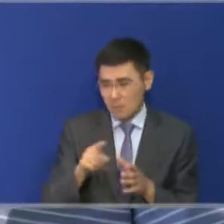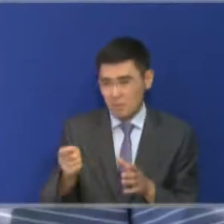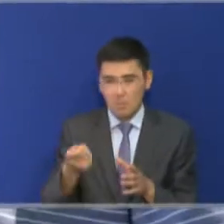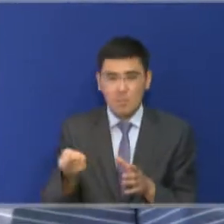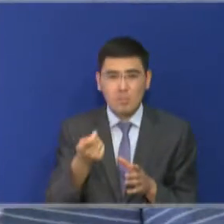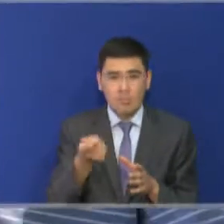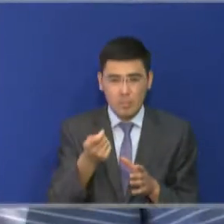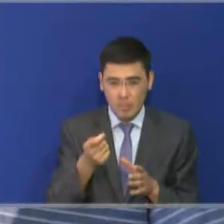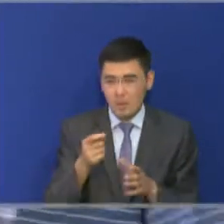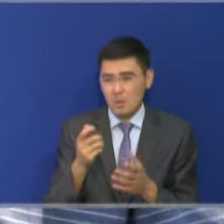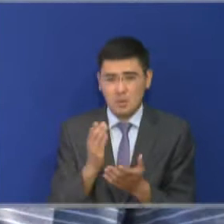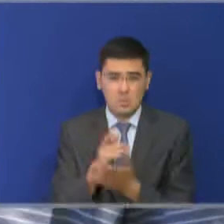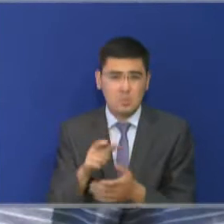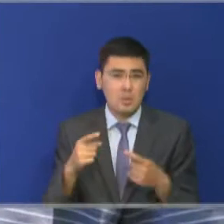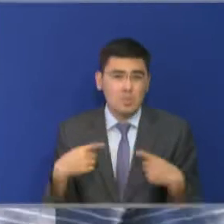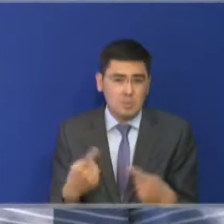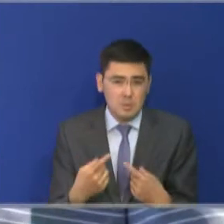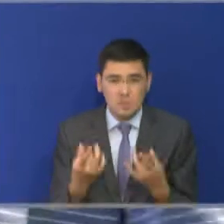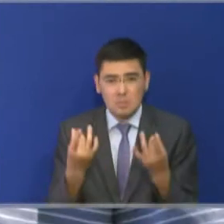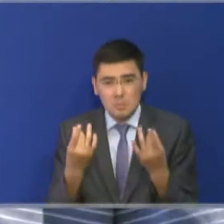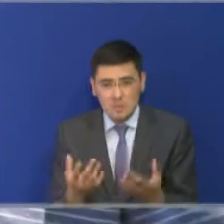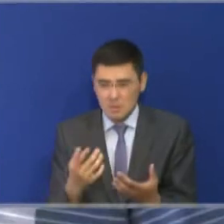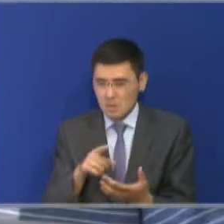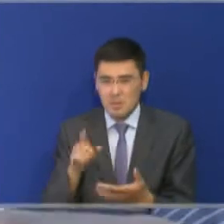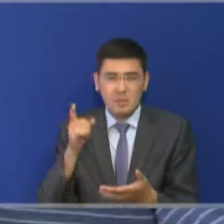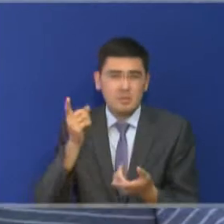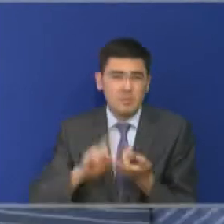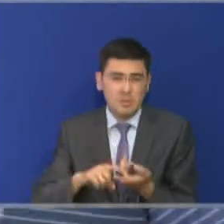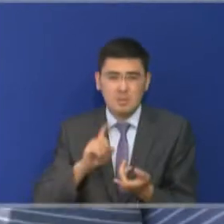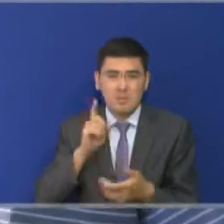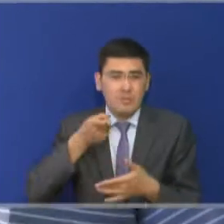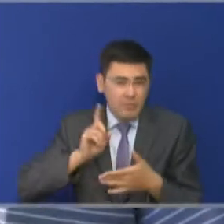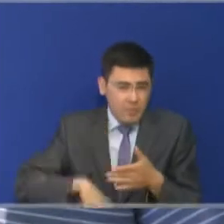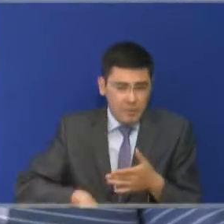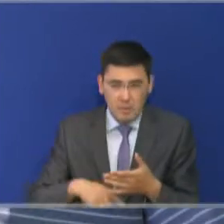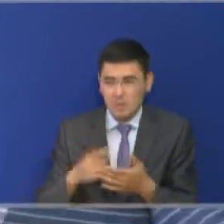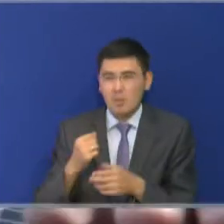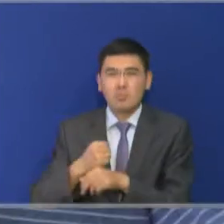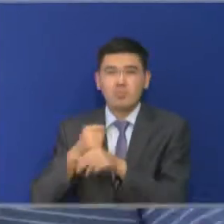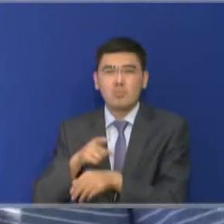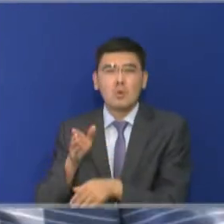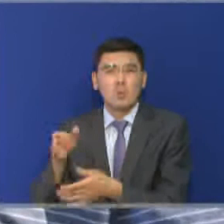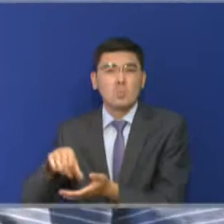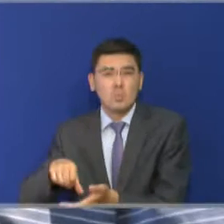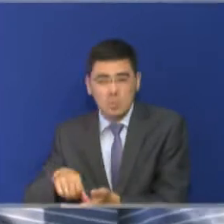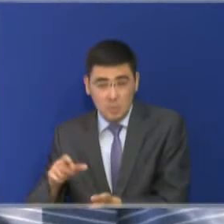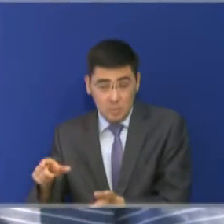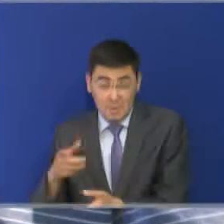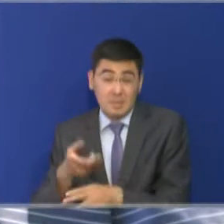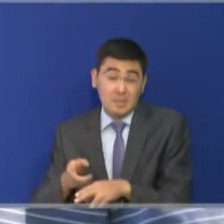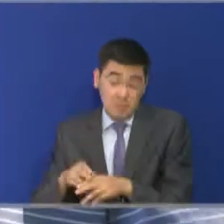адамдар да бар. Колхозшылар, жұмысшылар, дін иелері, бұрын ғана толып жатқан көтерілістер болды. Соған қатысқандар